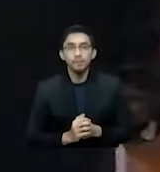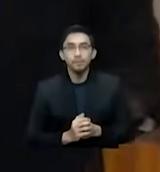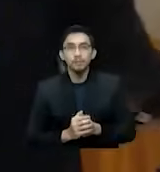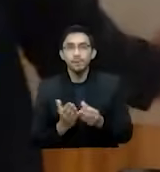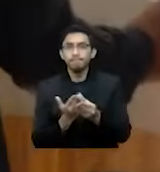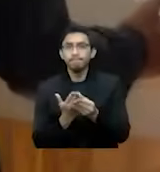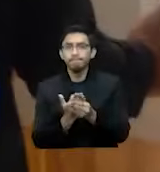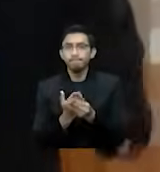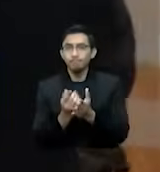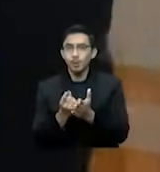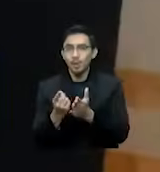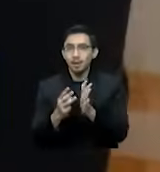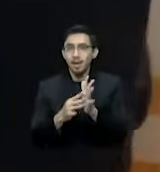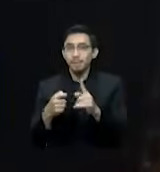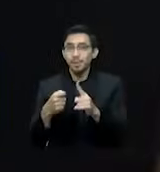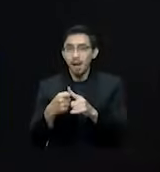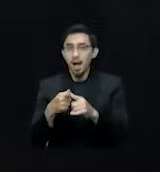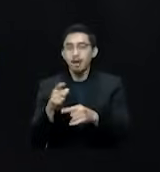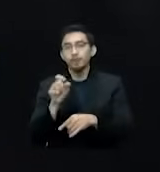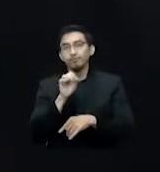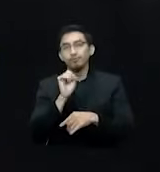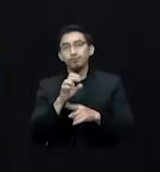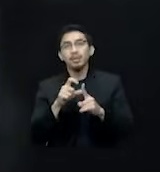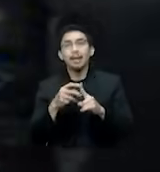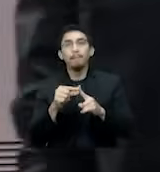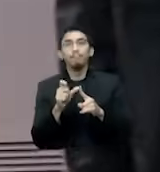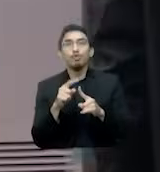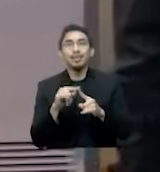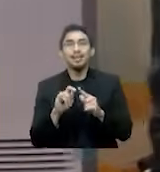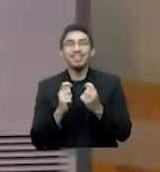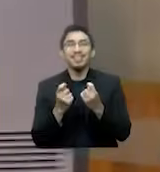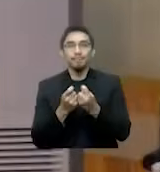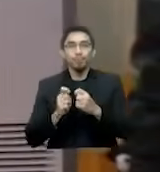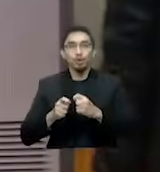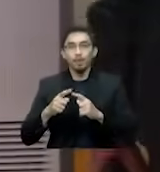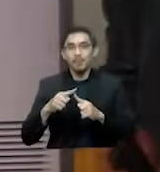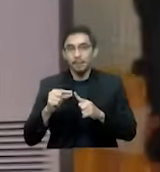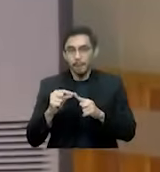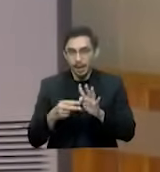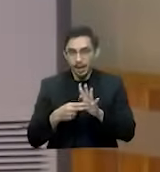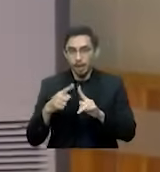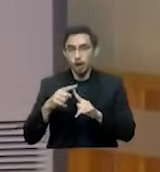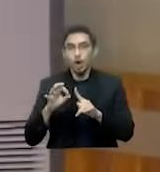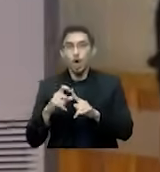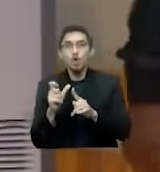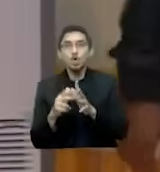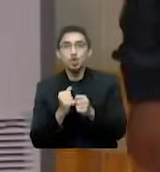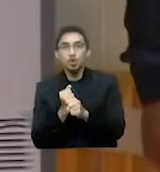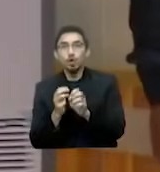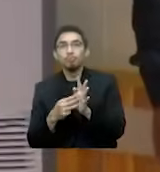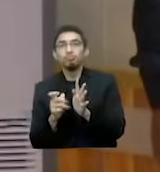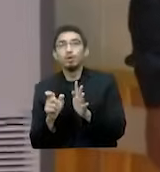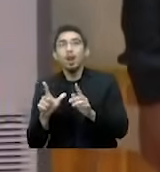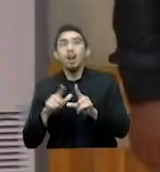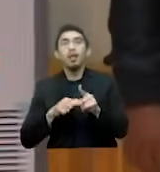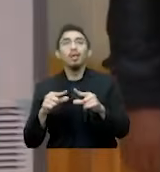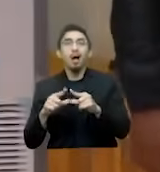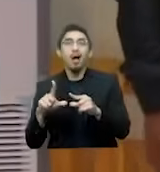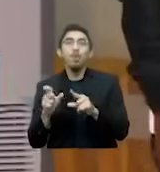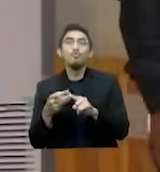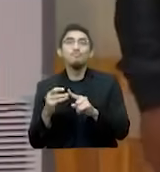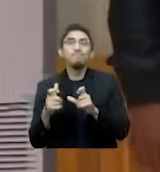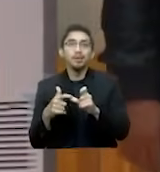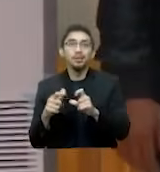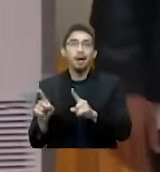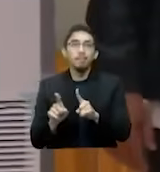Berkas gugatan ke MK disampaikan oleh Deputi Tim Hukum TPN Todung Mulya Lubis didampingi Ketua TPN Arsyad Rashid